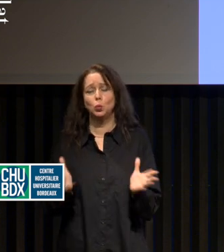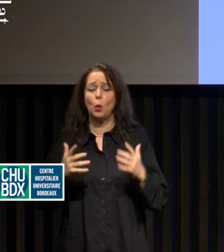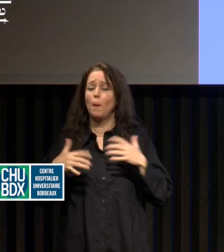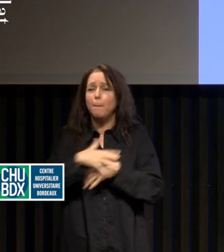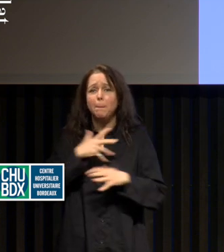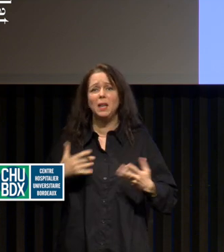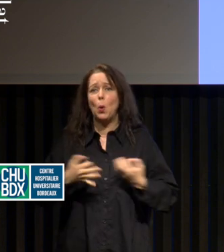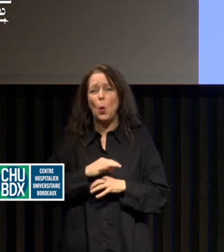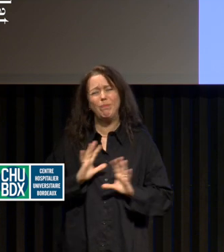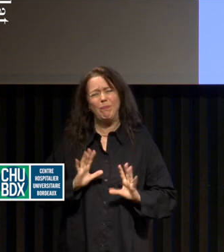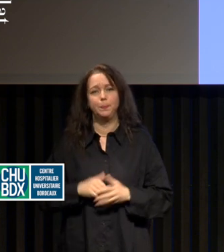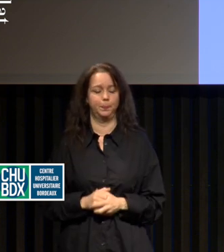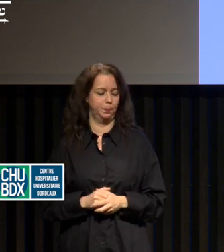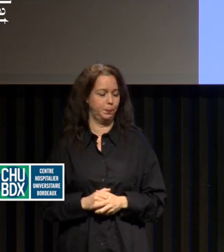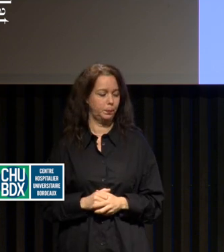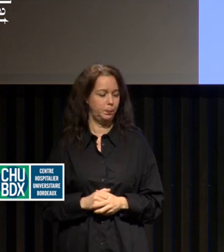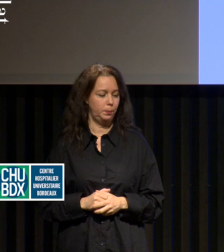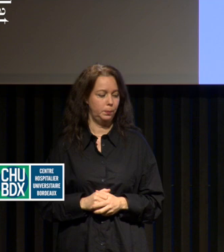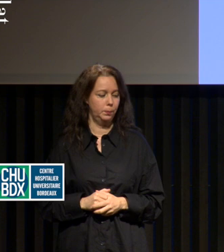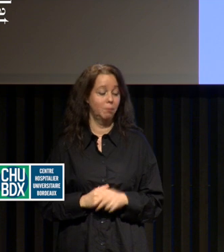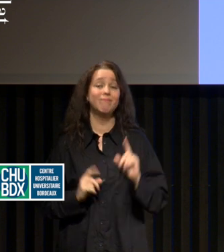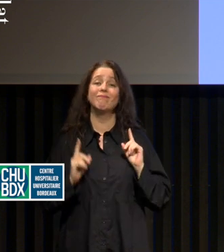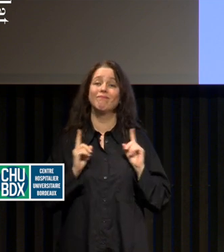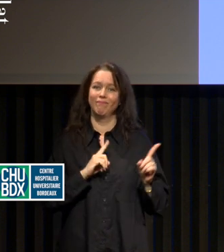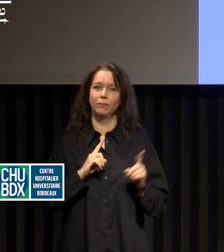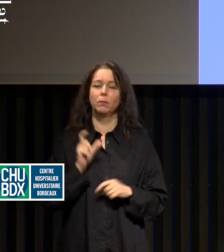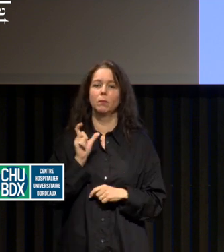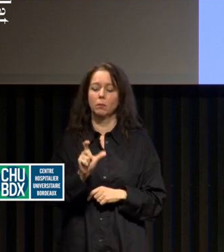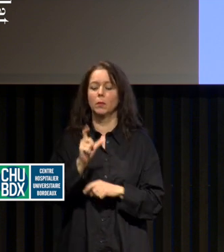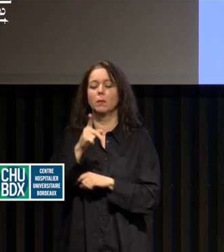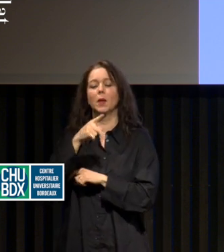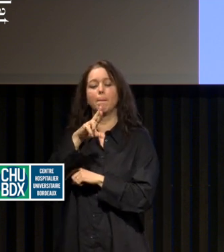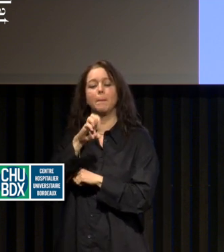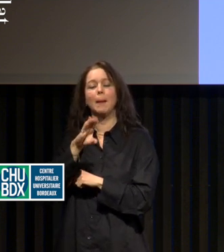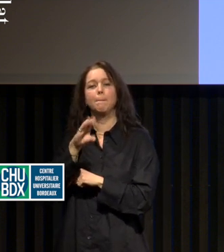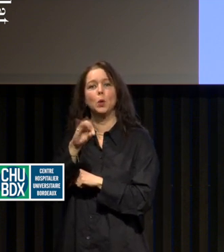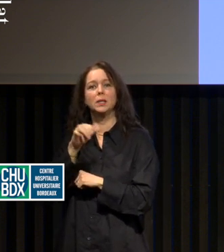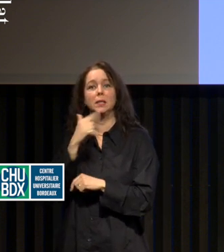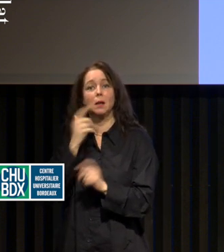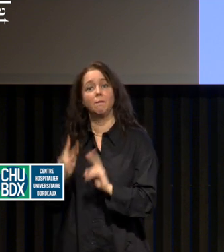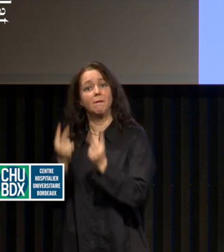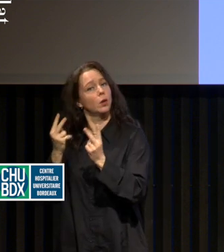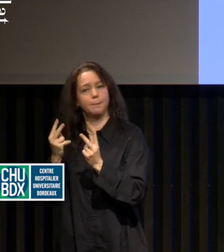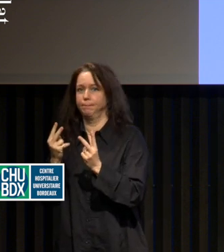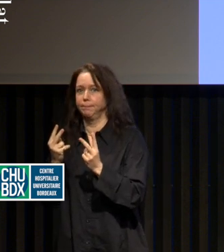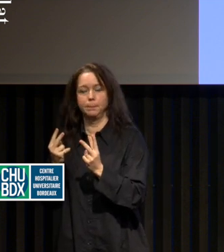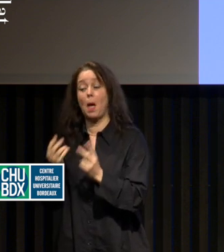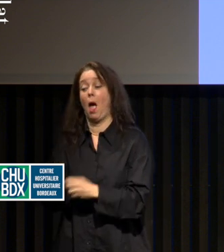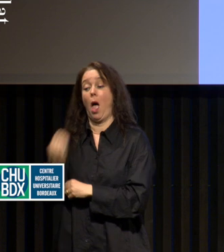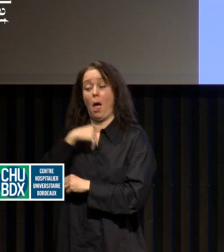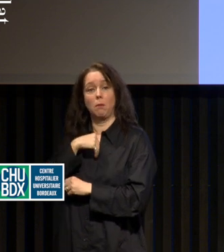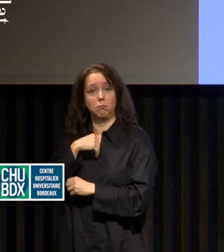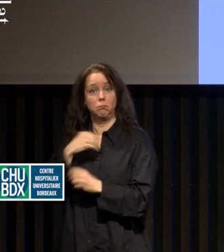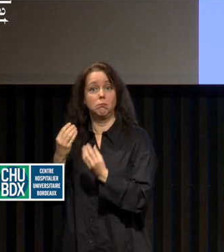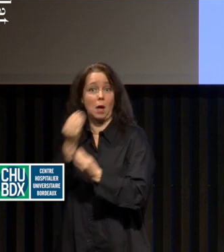Alors, les prébiotiques, ce sont des substances qui ne sont pas vivantes, hein, qui ne sont pas assimilées, qui sont des aliments et qui ont un effet